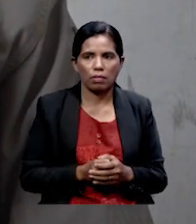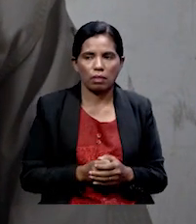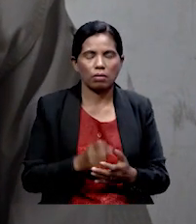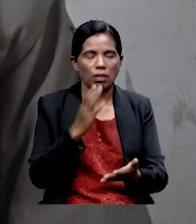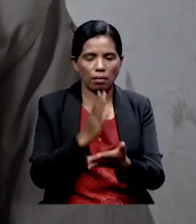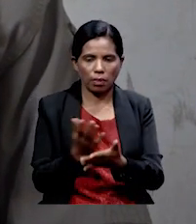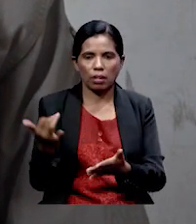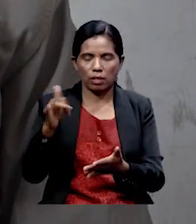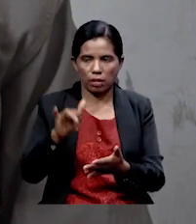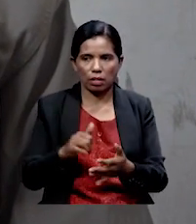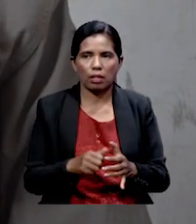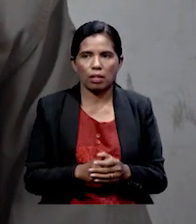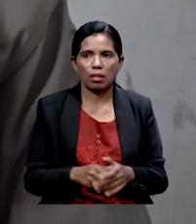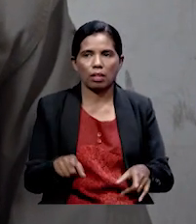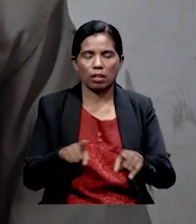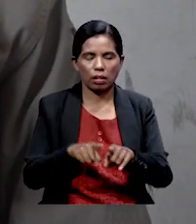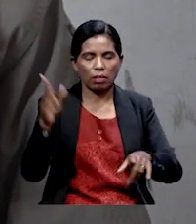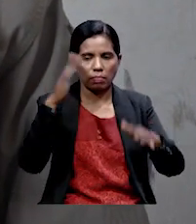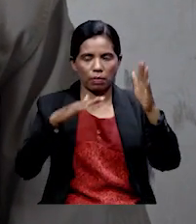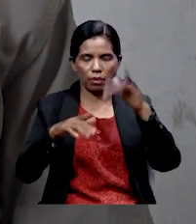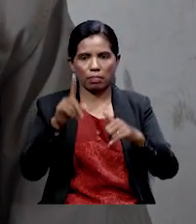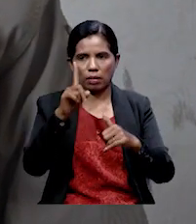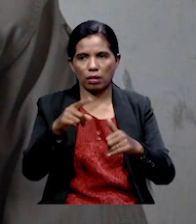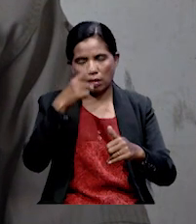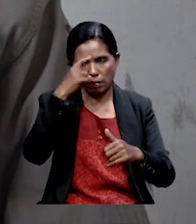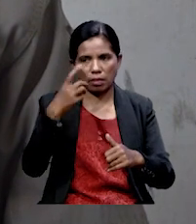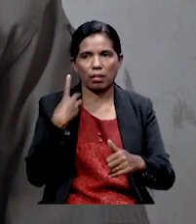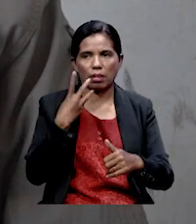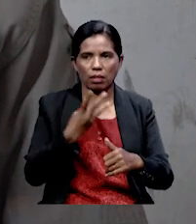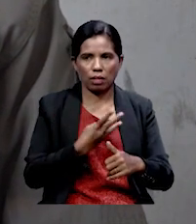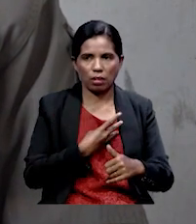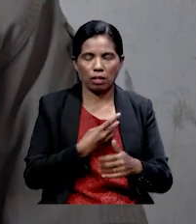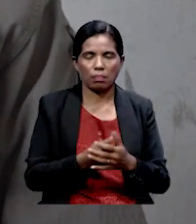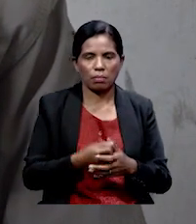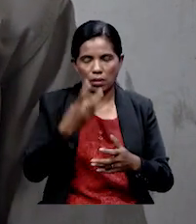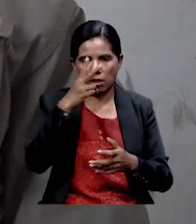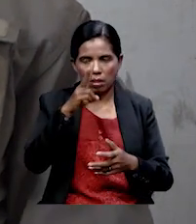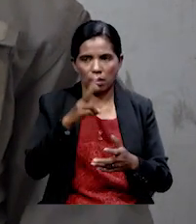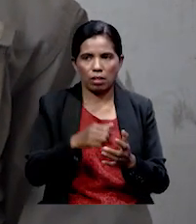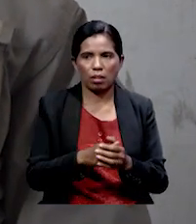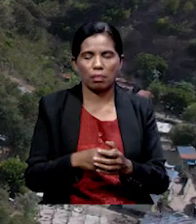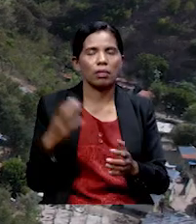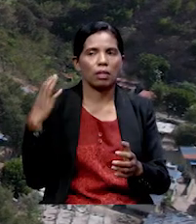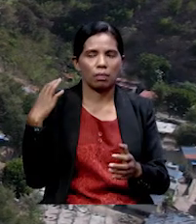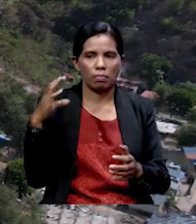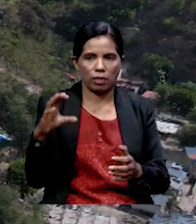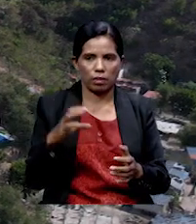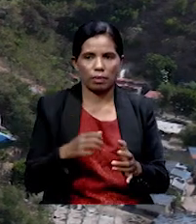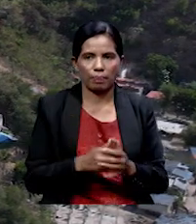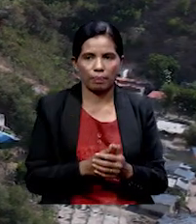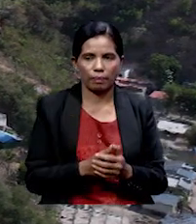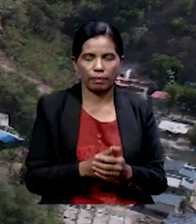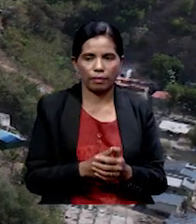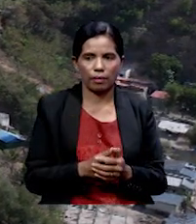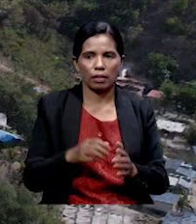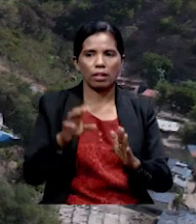apara sira ida nemo sai problema ida botu tambah ida nemo ami mos suka tela ami ne kompetensia Nune mo